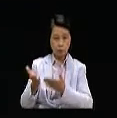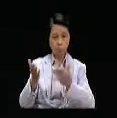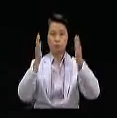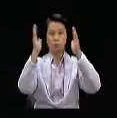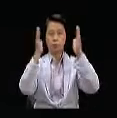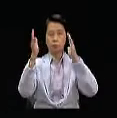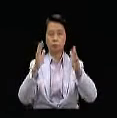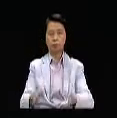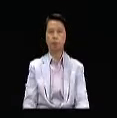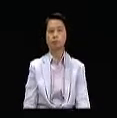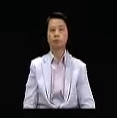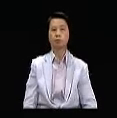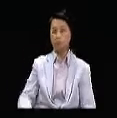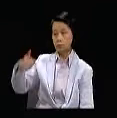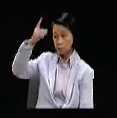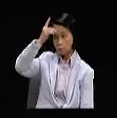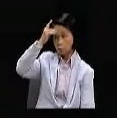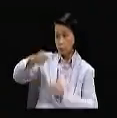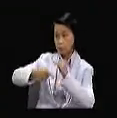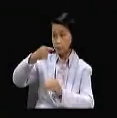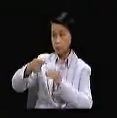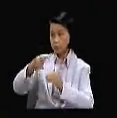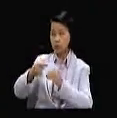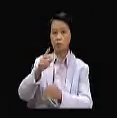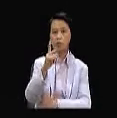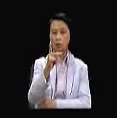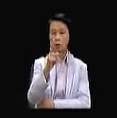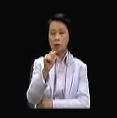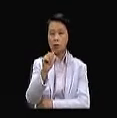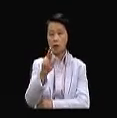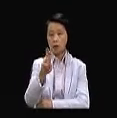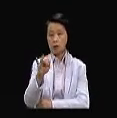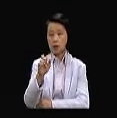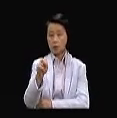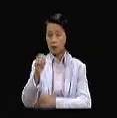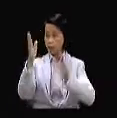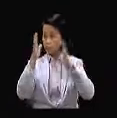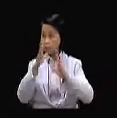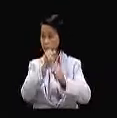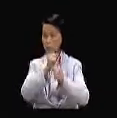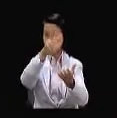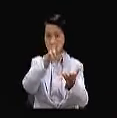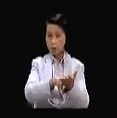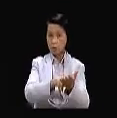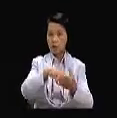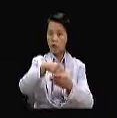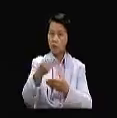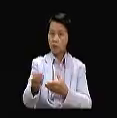hebatnya sarung abonnya tersebut kenangan akademisi juga Mitra pengelola